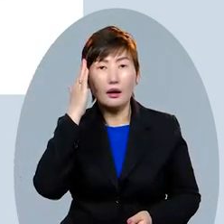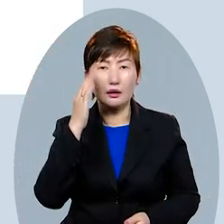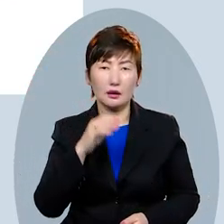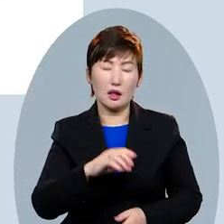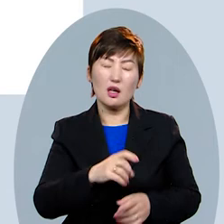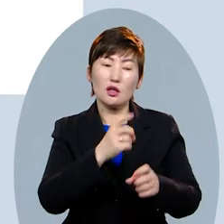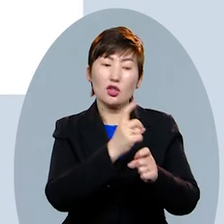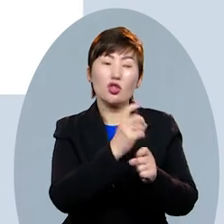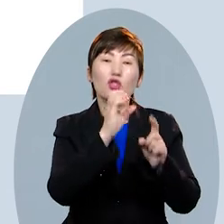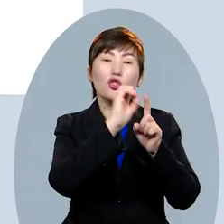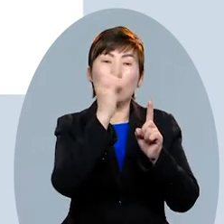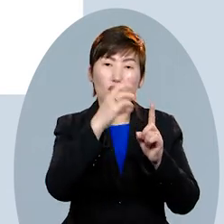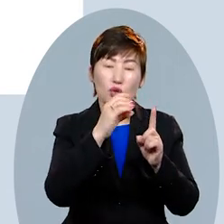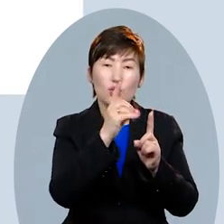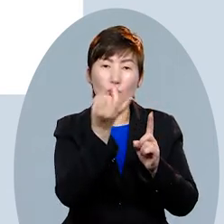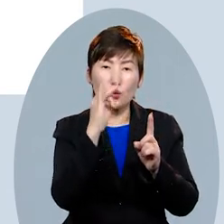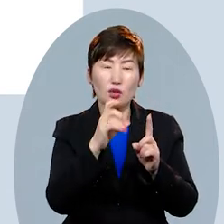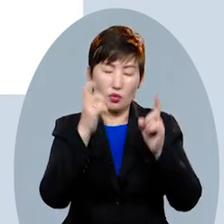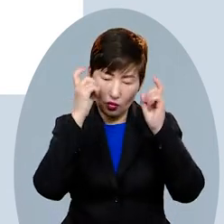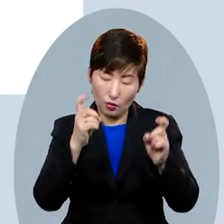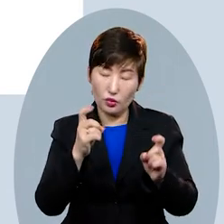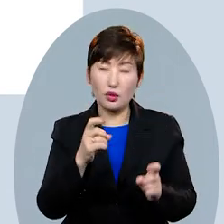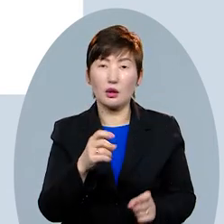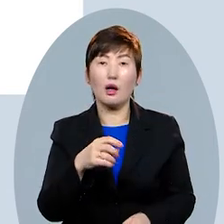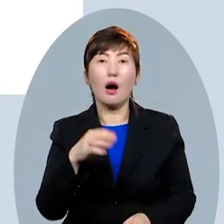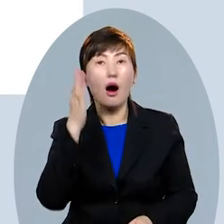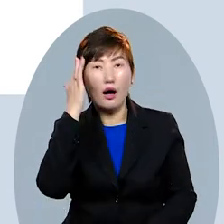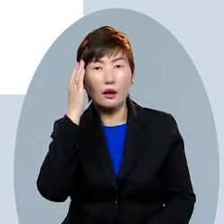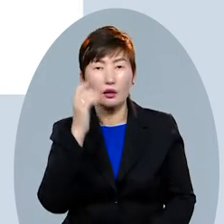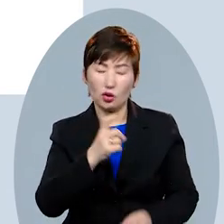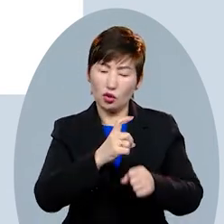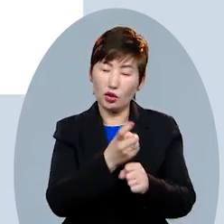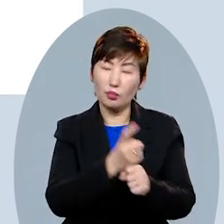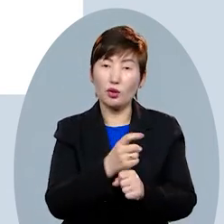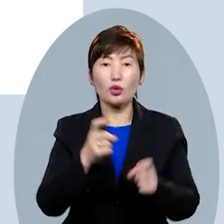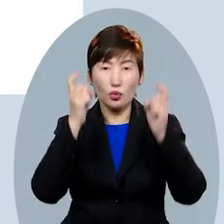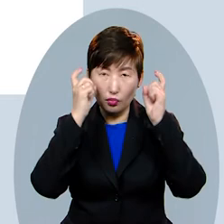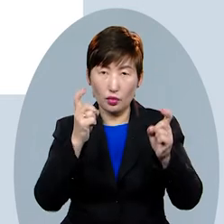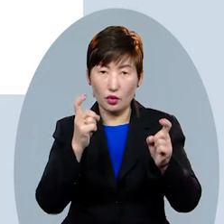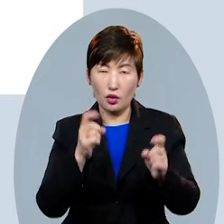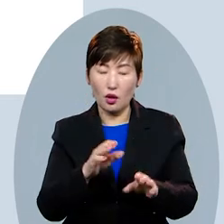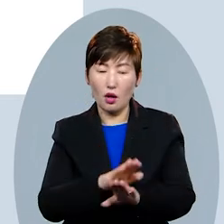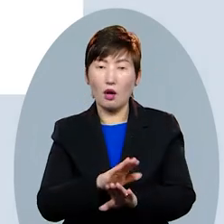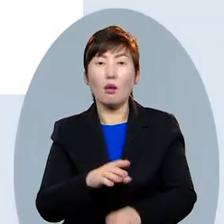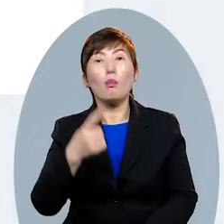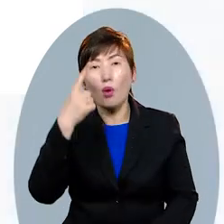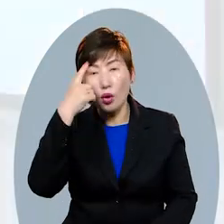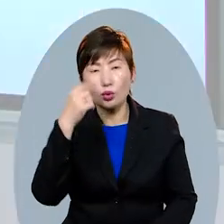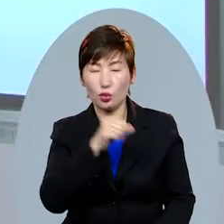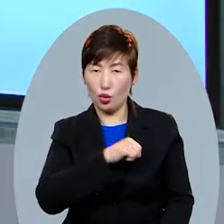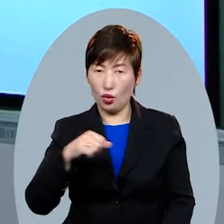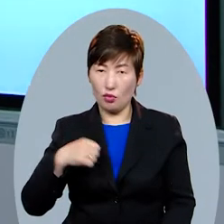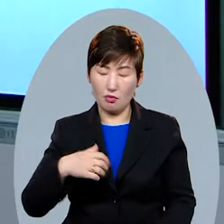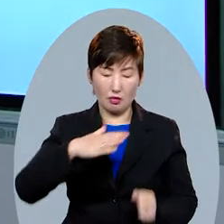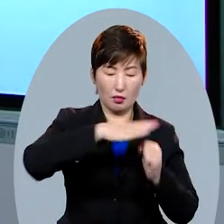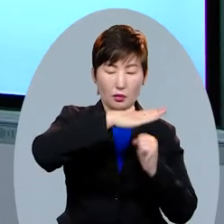зүйн хүмүүжил олох, зааж төрөх ухааны хувьд авч үзье. Одоо хөдөлмөрийн хүмүүжил гэдэг бол ард түмэн үндэстэн ястны гол